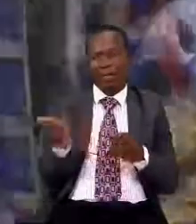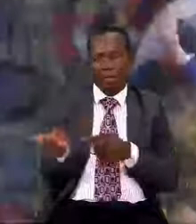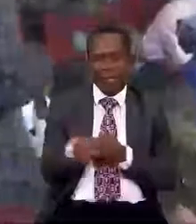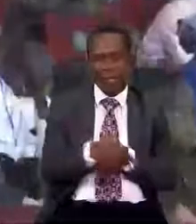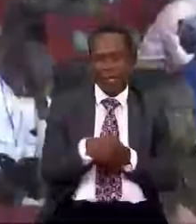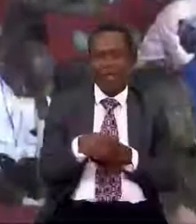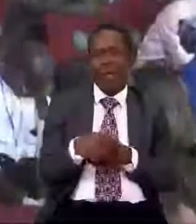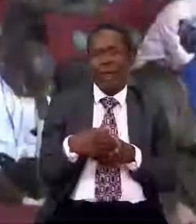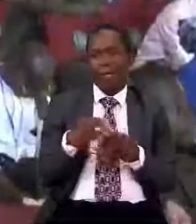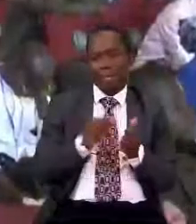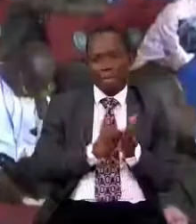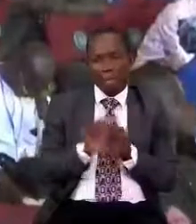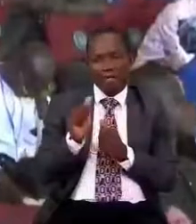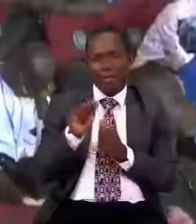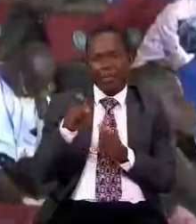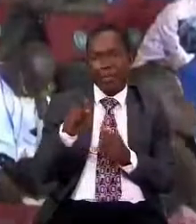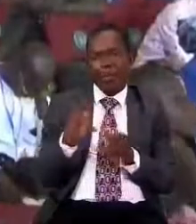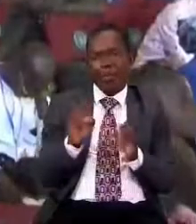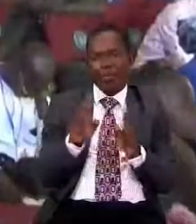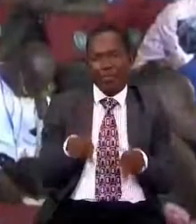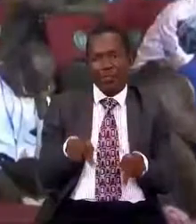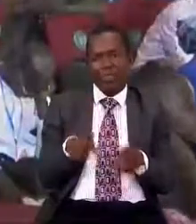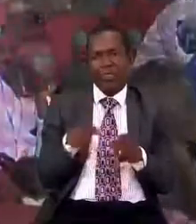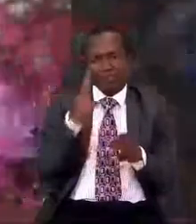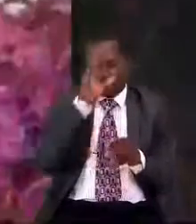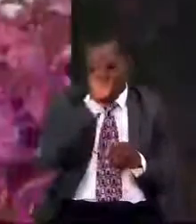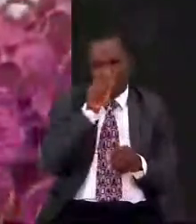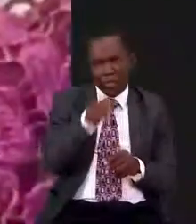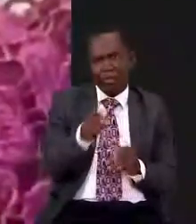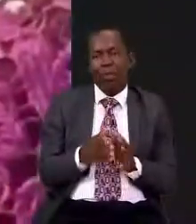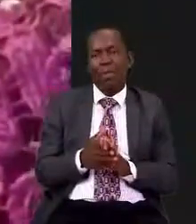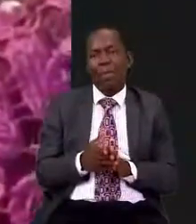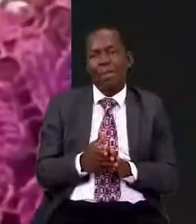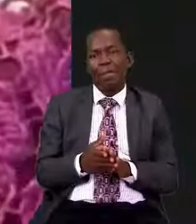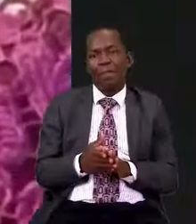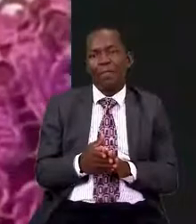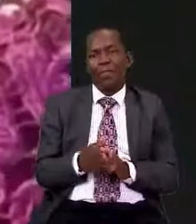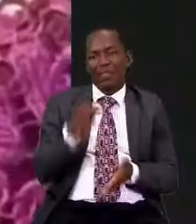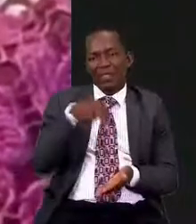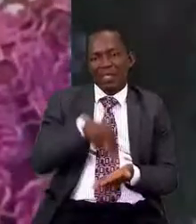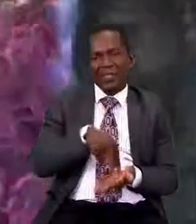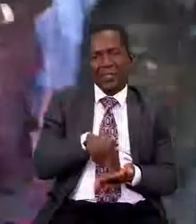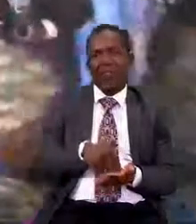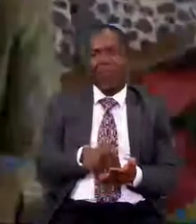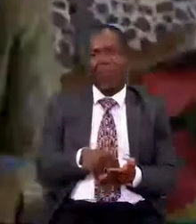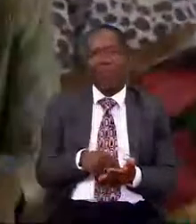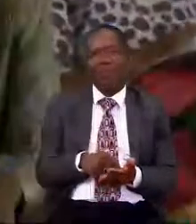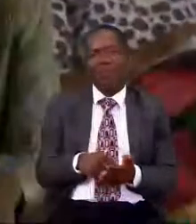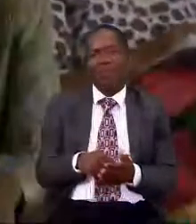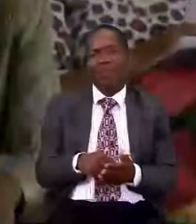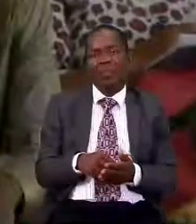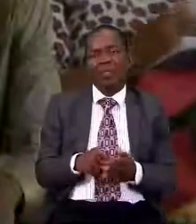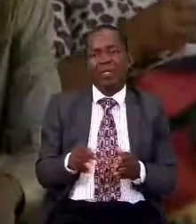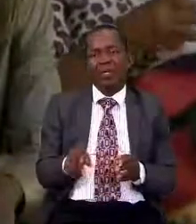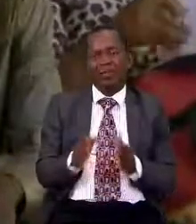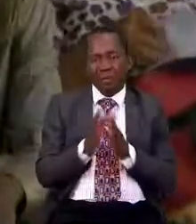Et tenez-vous debout. Et comme vous vous mettez debout, votre confiance,